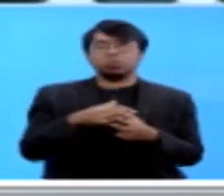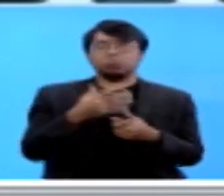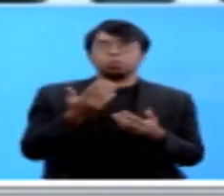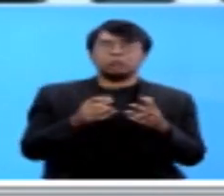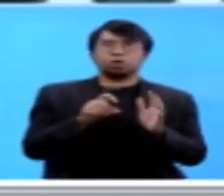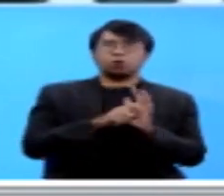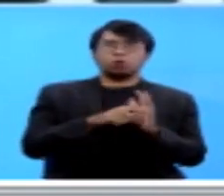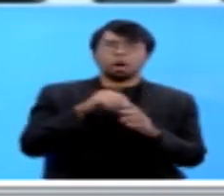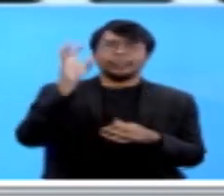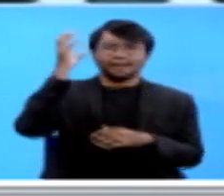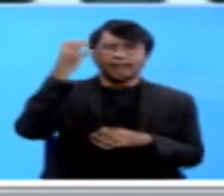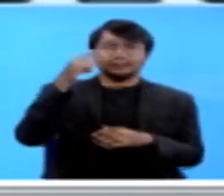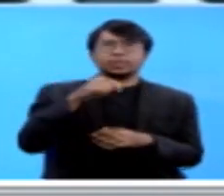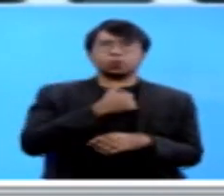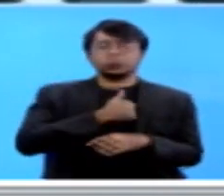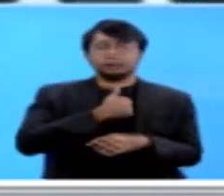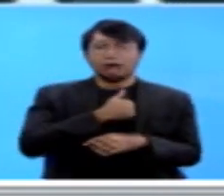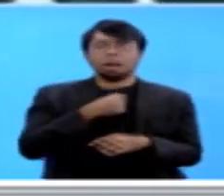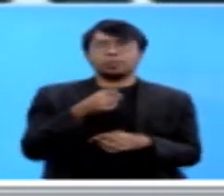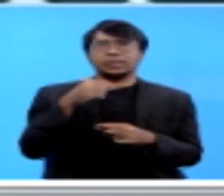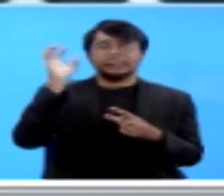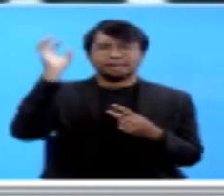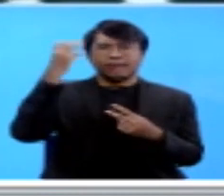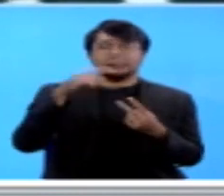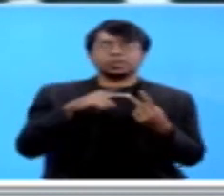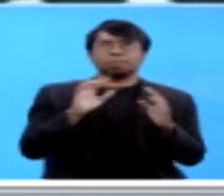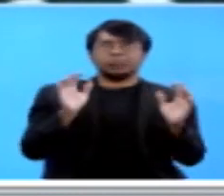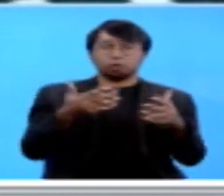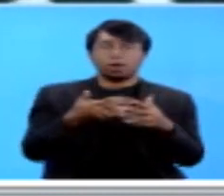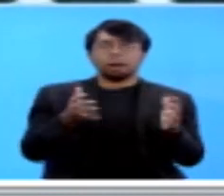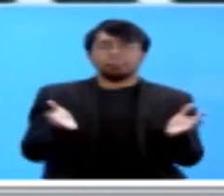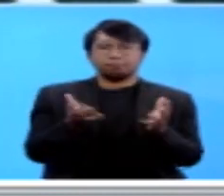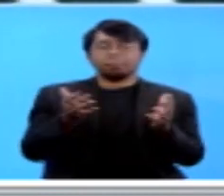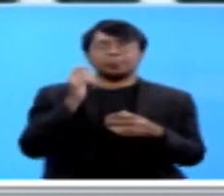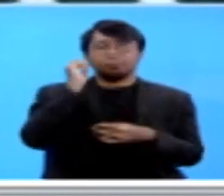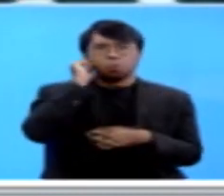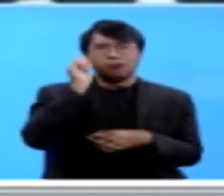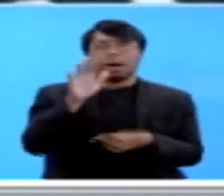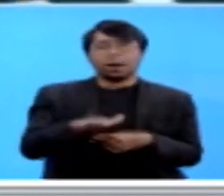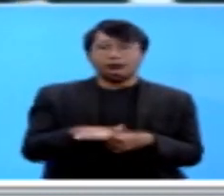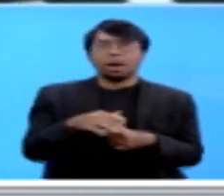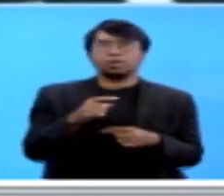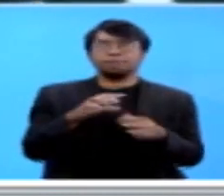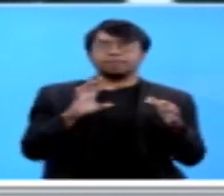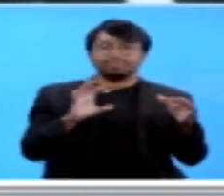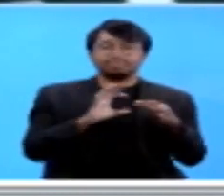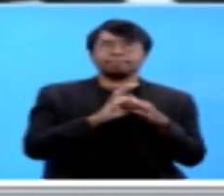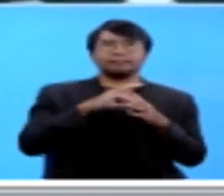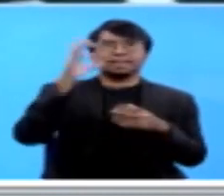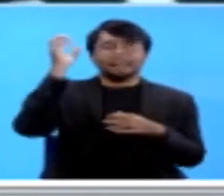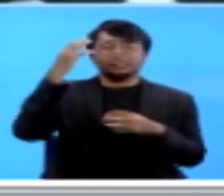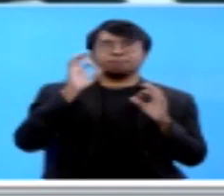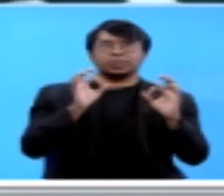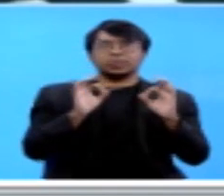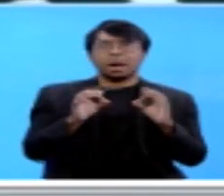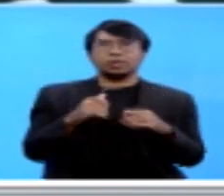Sosial, Dinas Pemberdayaan Perempuan dan Perlindungan Anak dengan P2TP2A. Mereka dengan Dinas Pendidikan itu sebenarnya bisa bekerja sama terkait dengan